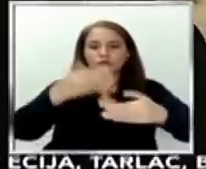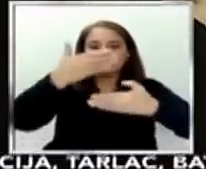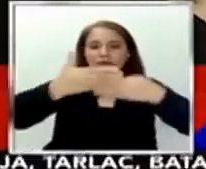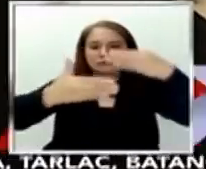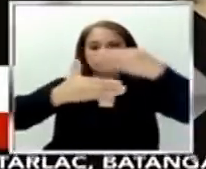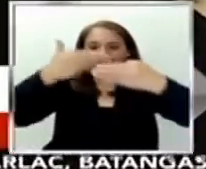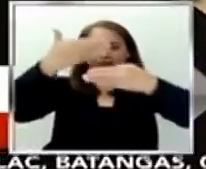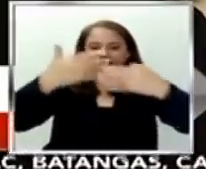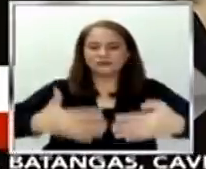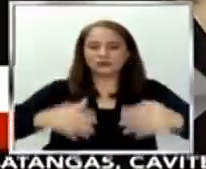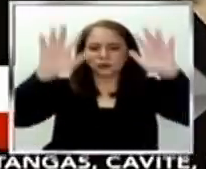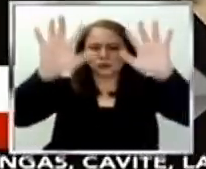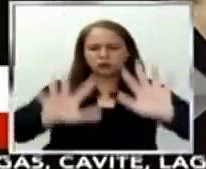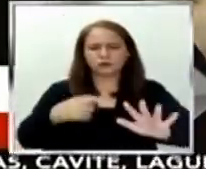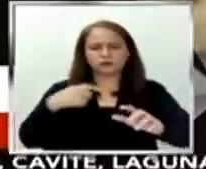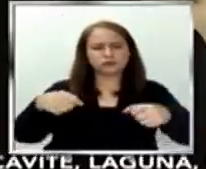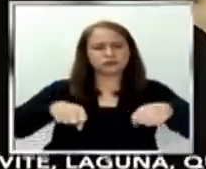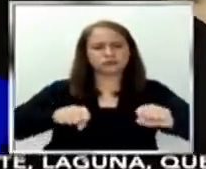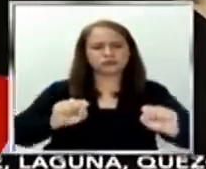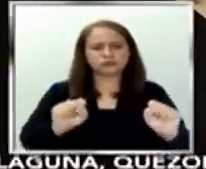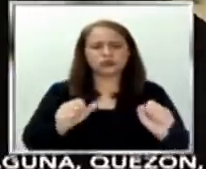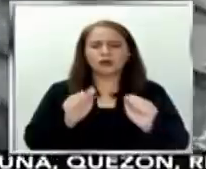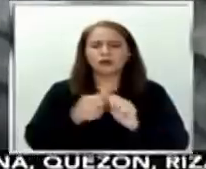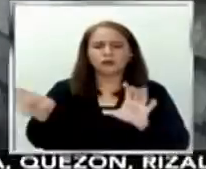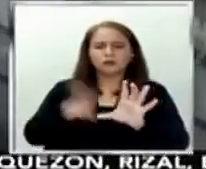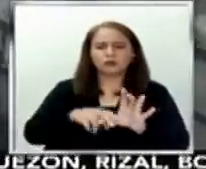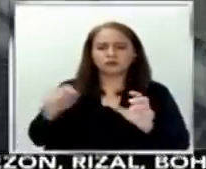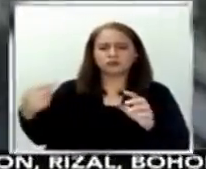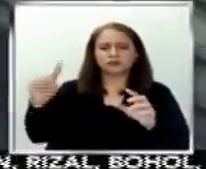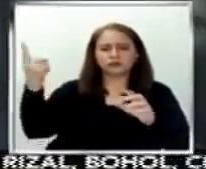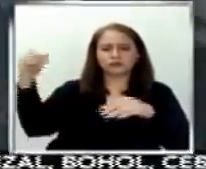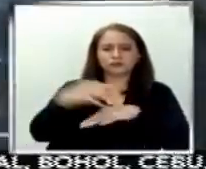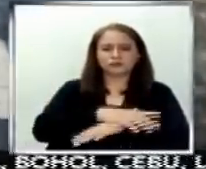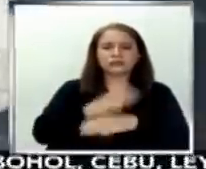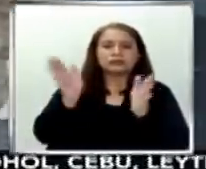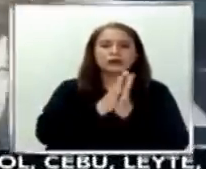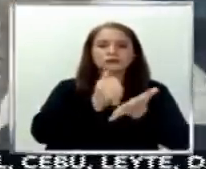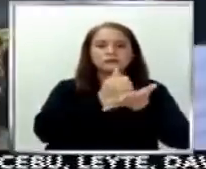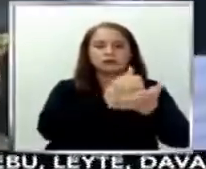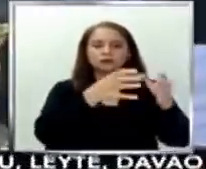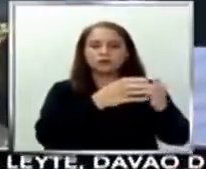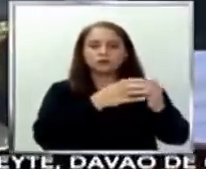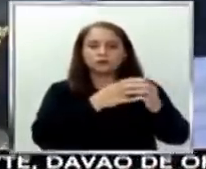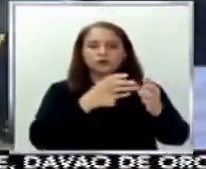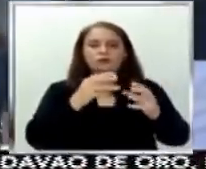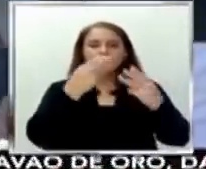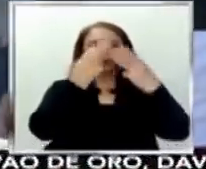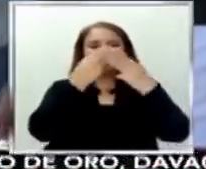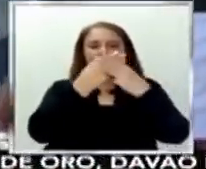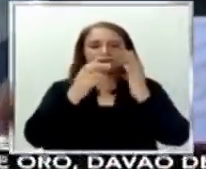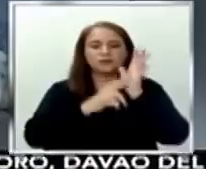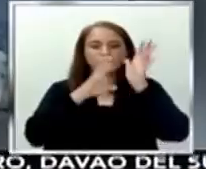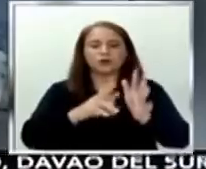tulad namin na mamasada, yung mga pasahero, kami yung unang apektado. Humingi ng tulong ang grupo kay Muntinlupa Representative Rufy Biazo